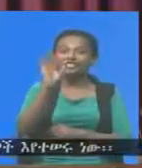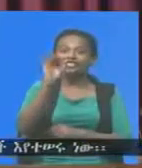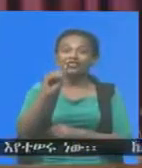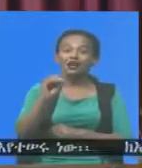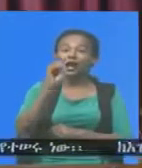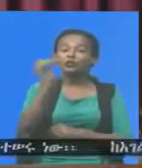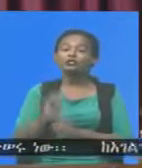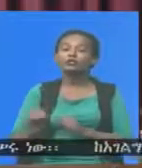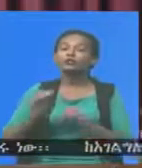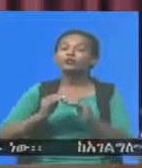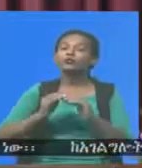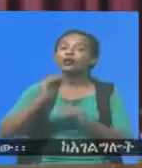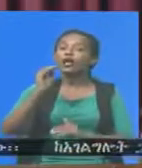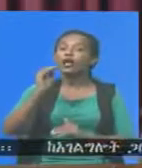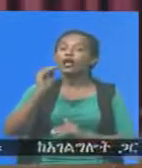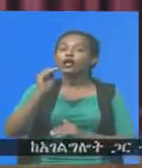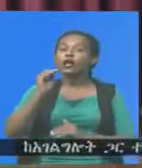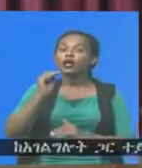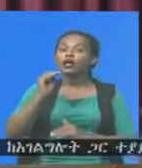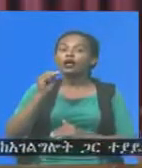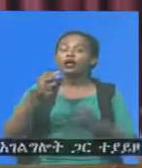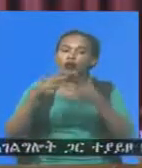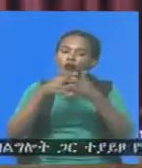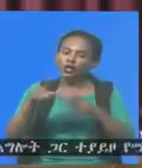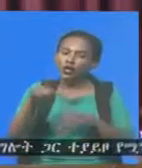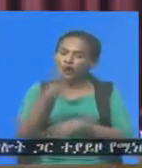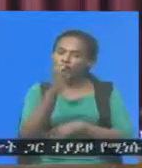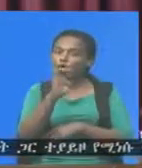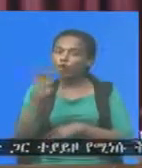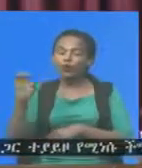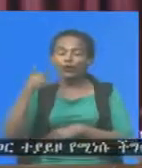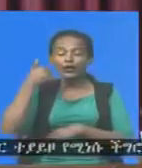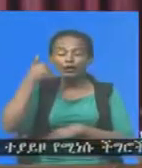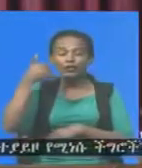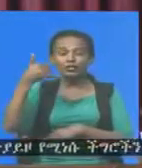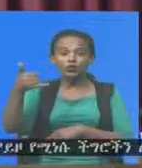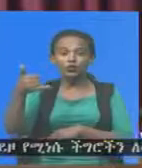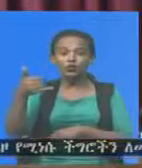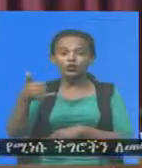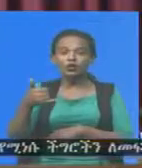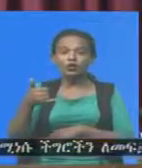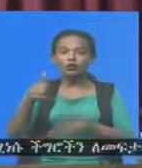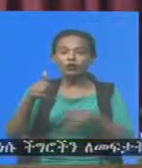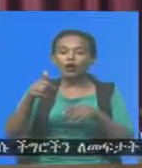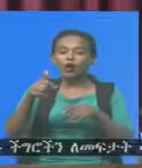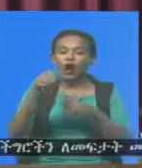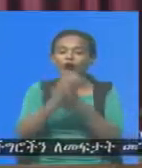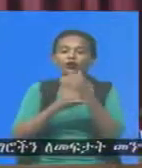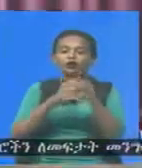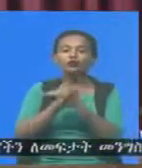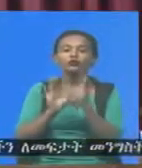በላይ ከአሜሪካም ይሁን ከአውሮፓ የሚደወል ስልክ በሎካል ቁጥር ነው የሚወጣው።